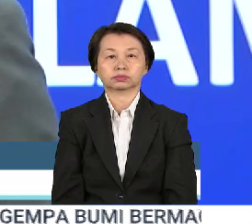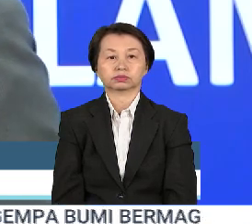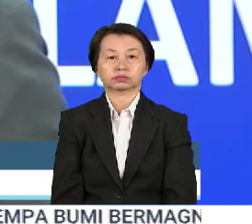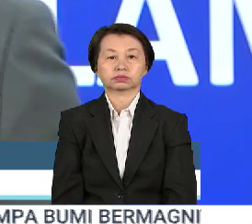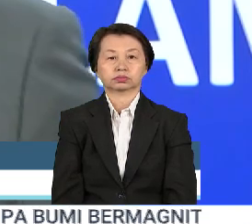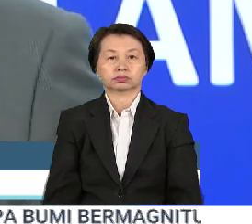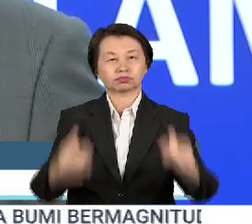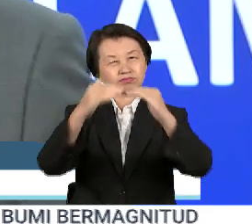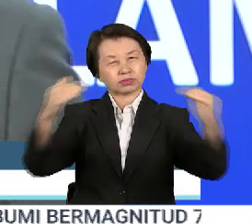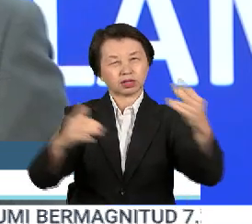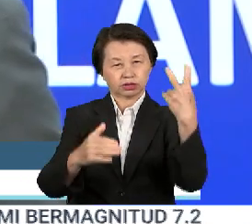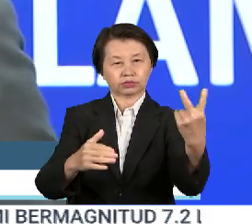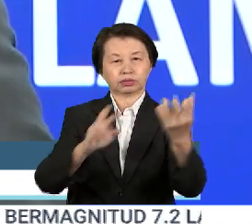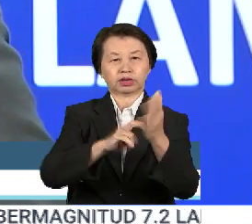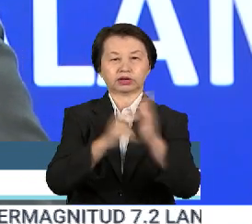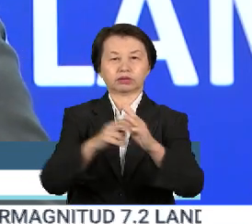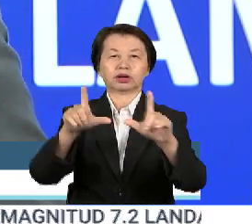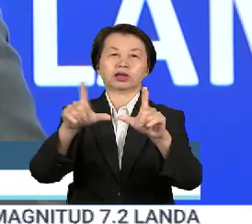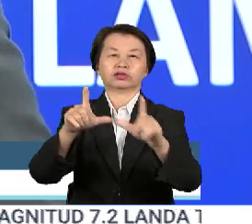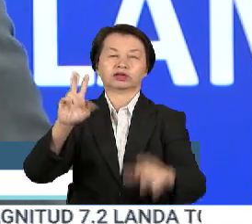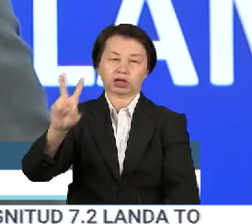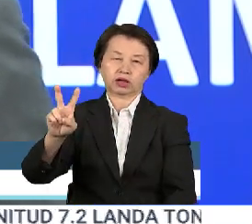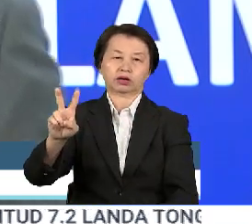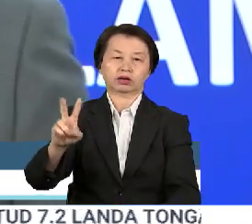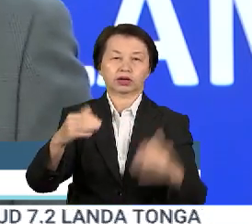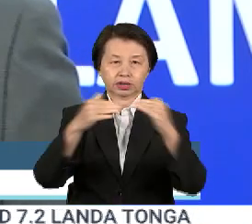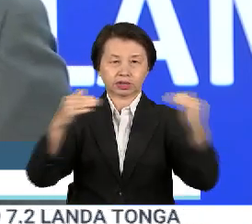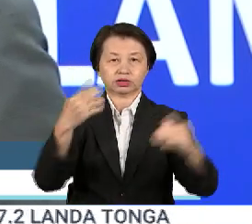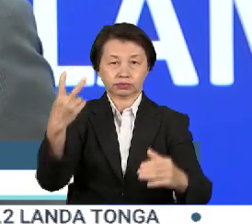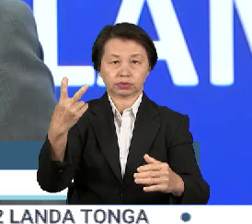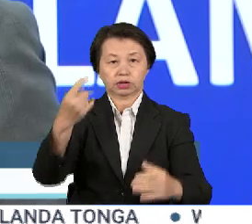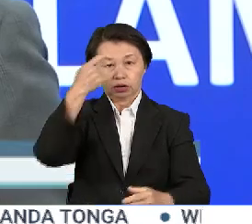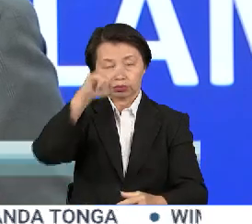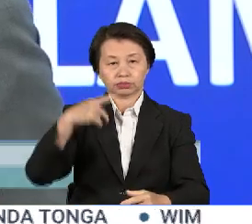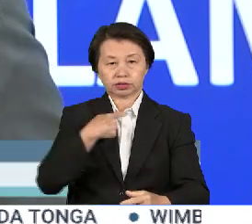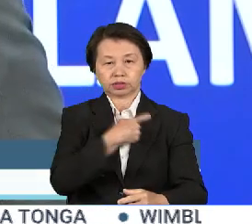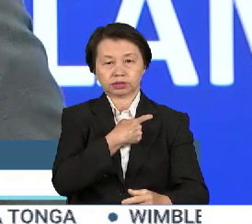Tier 2 tu kira macam lesen L gitu lah, watch list. Jadi untuk kita